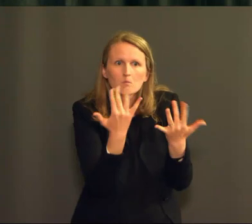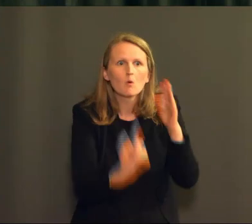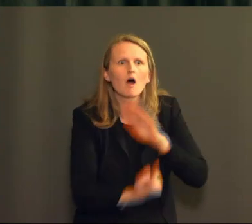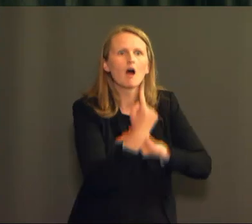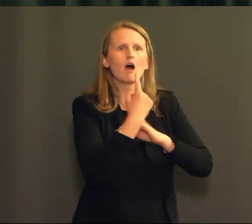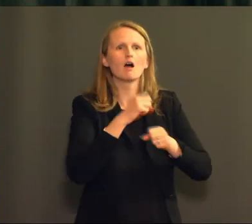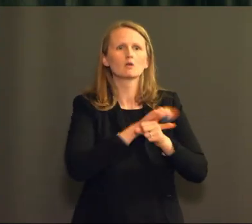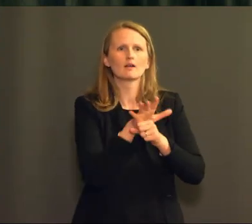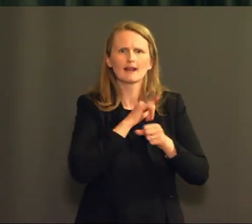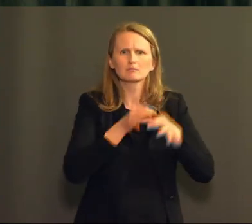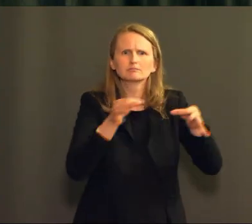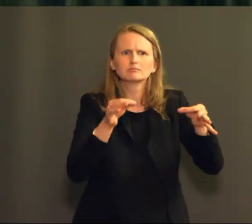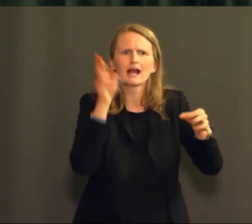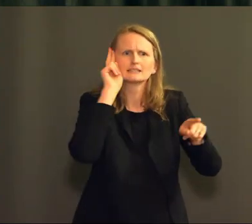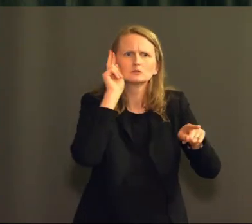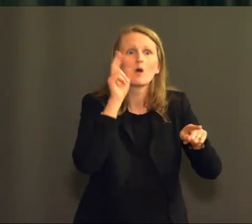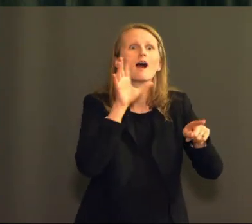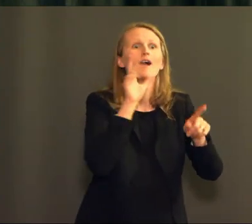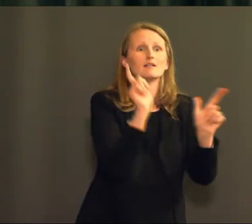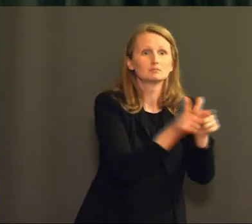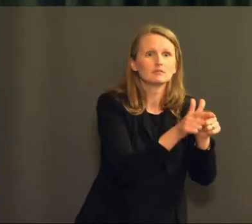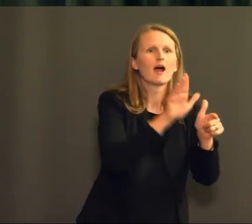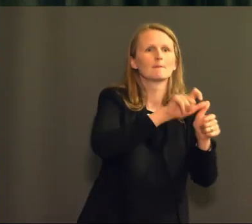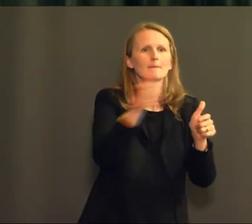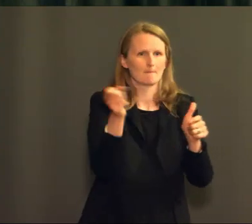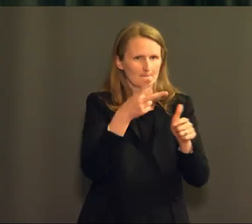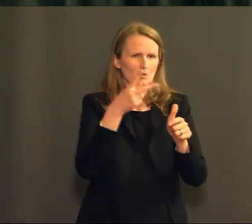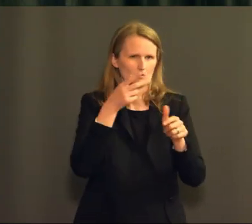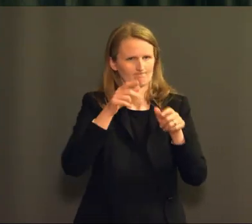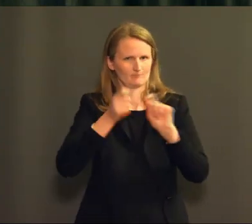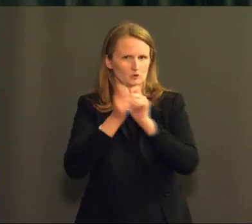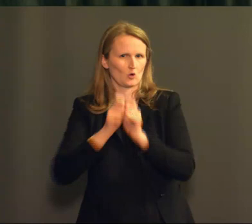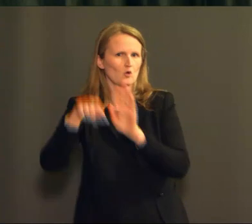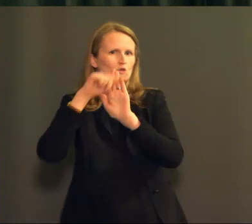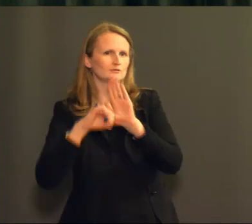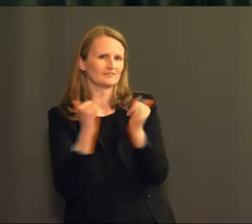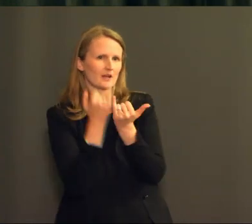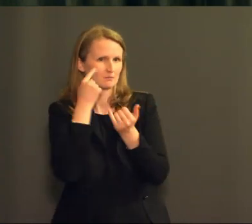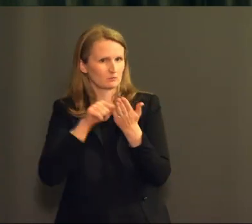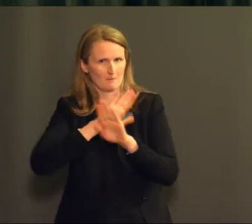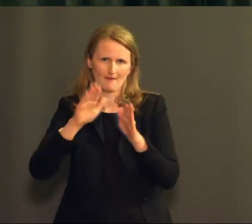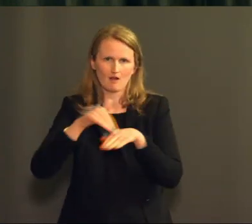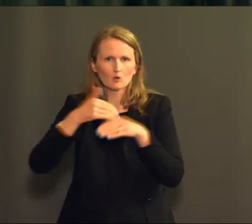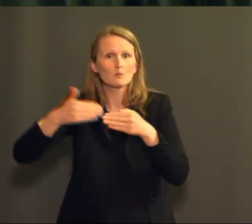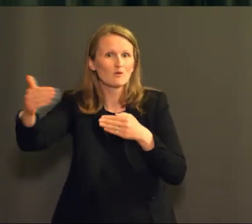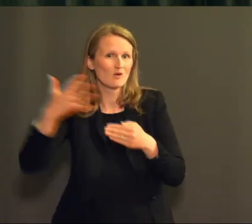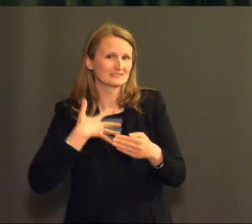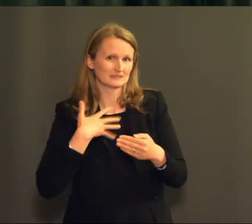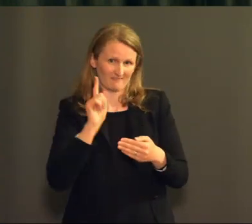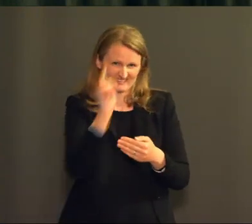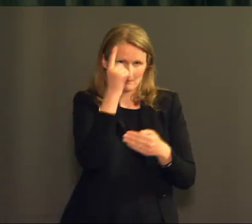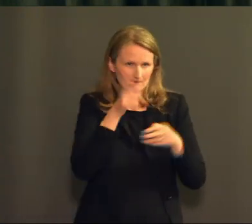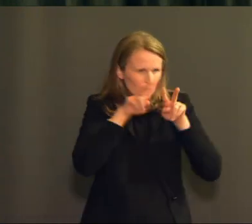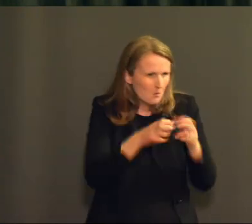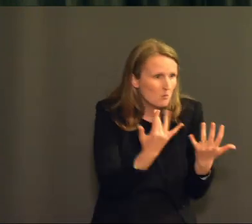continuer à travailler sur les possibilités d'optimalisation des protocoles mis en place afin de réduire les contaminations